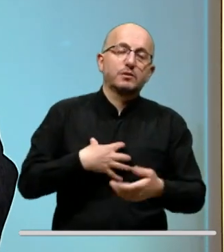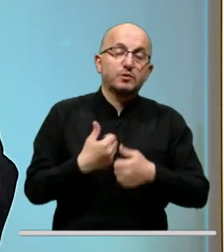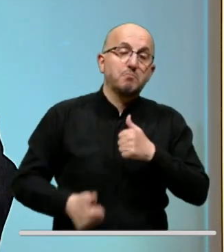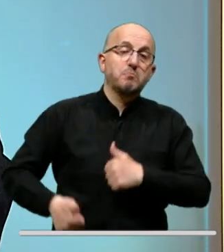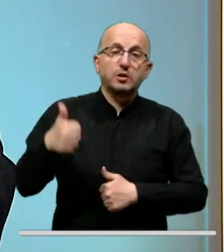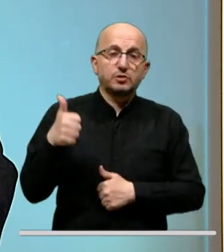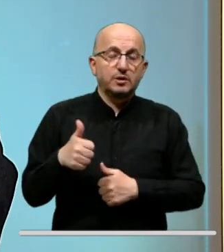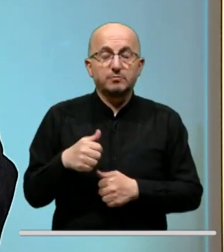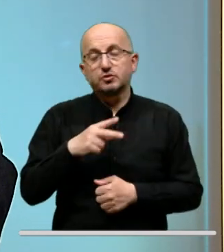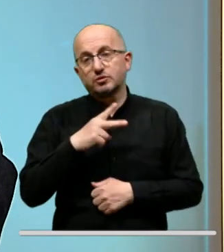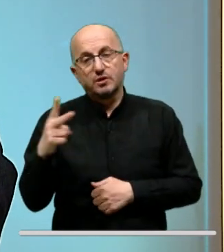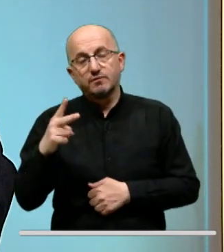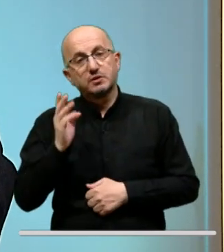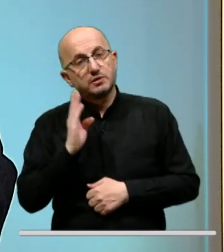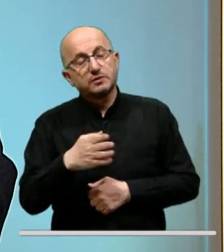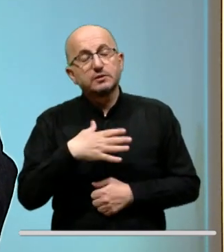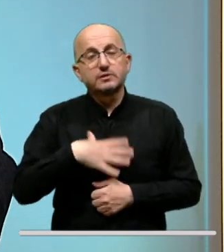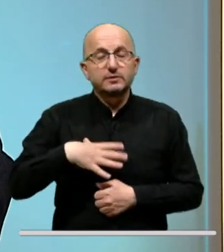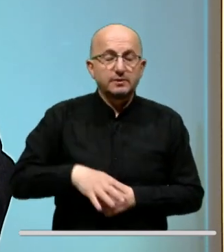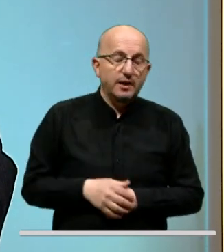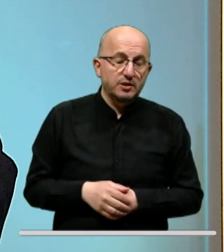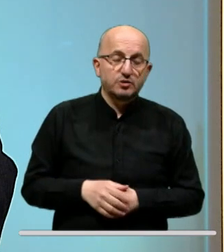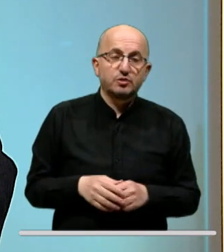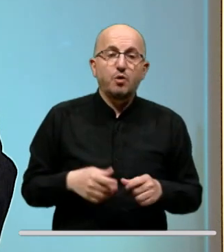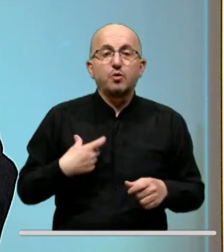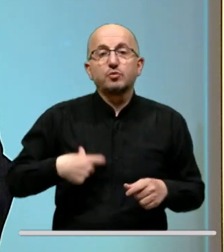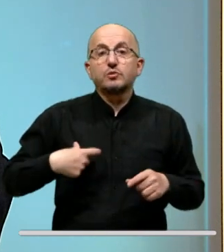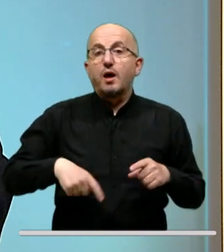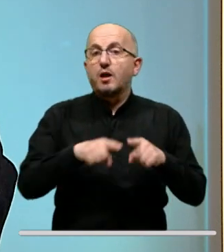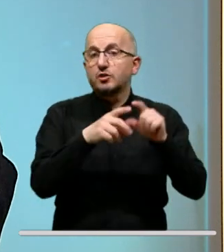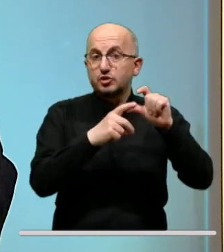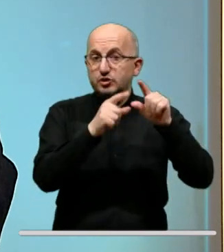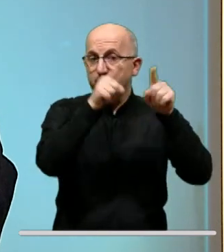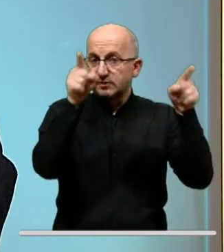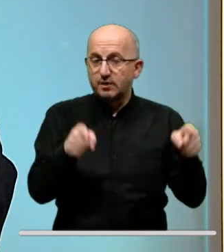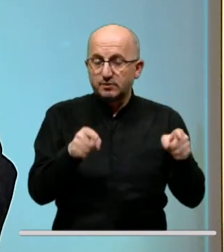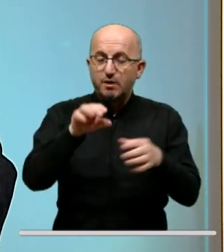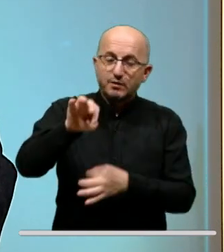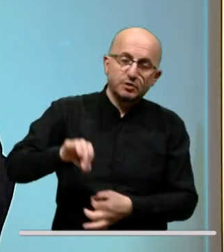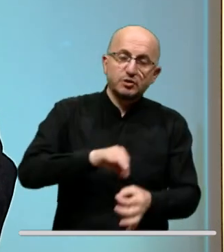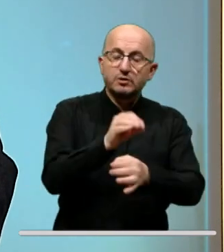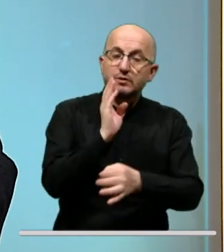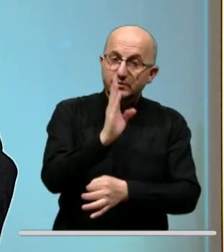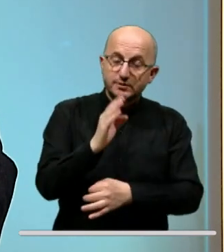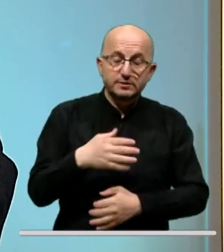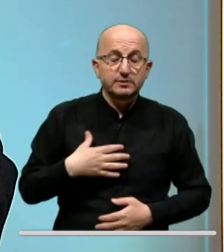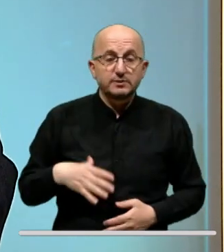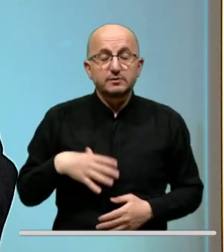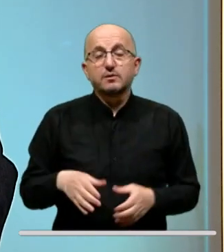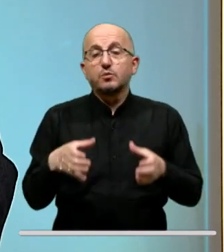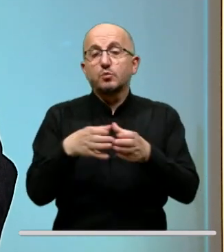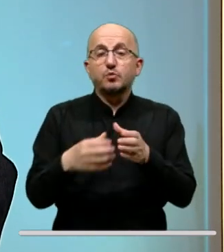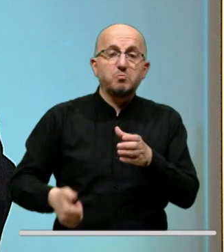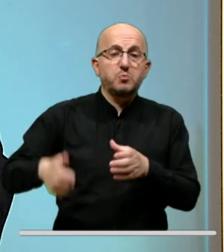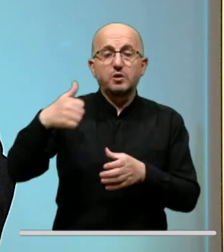başkanlığımız tarafından gitsin ister şirketler aracılığıyla gitsin yani bir hacda e kafile